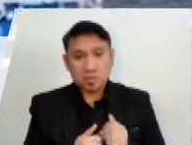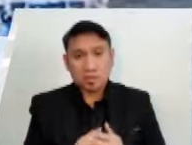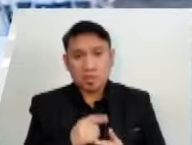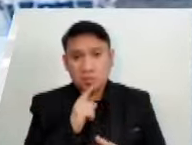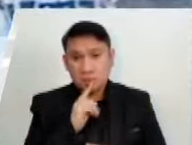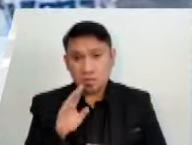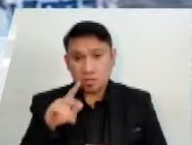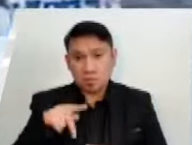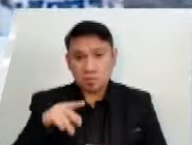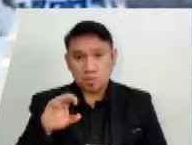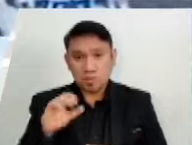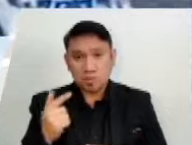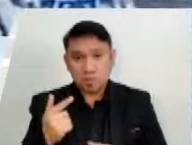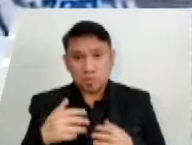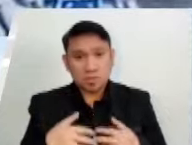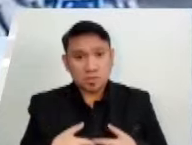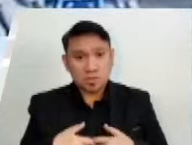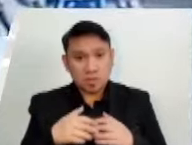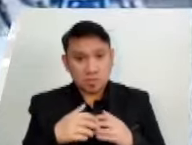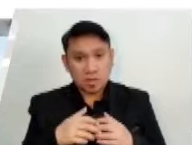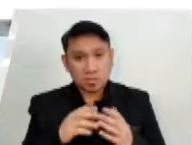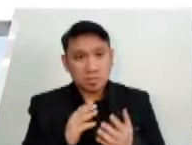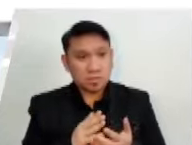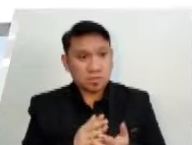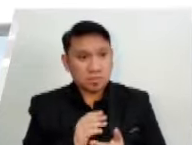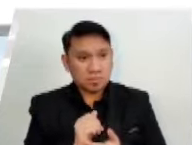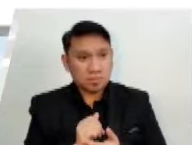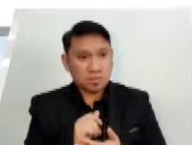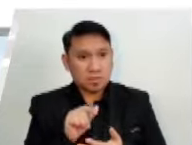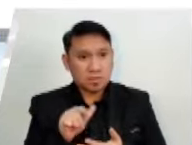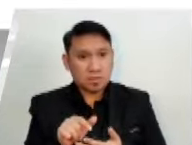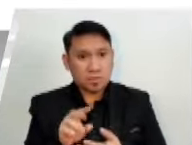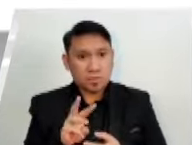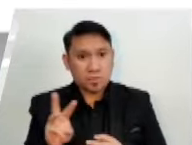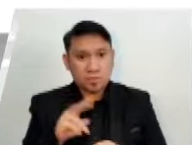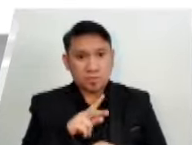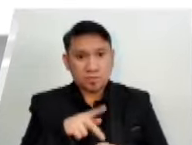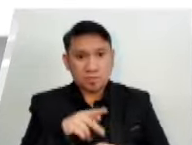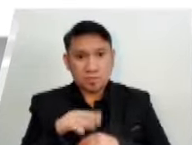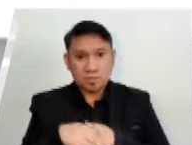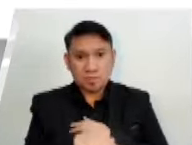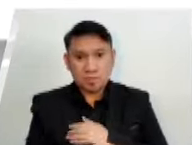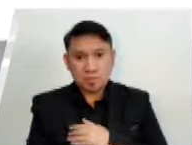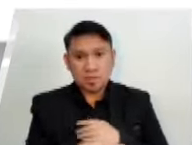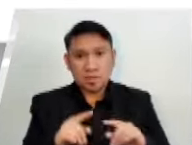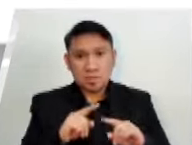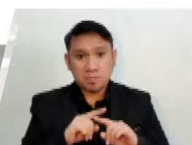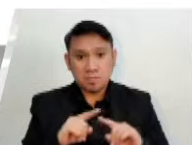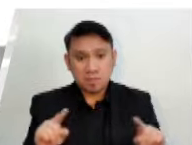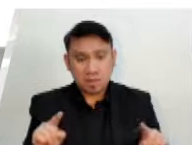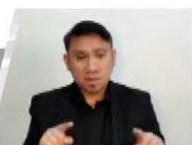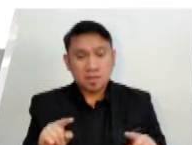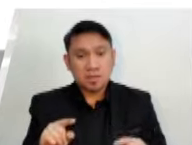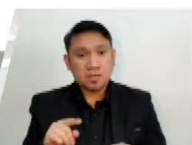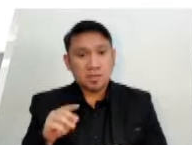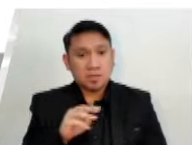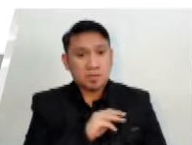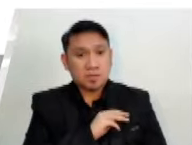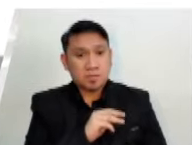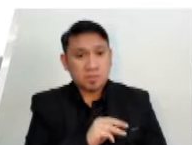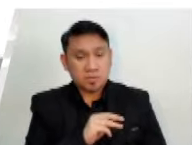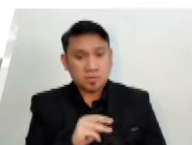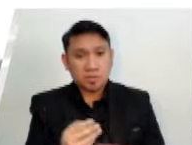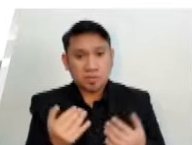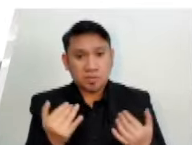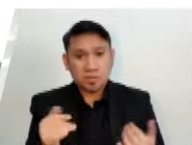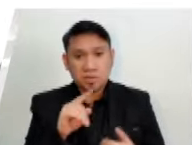itaguyod ang karapatan ng bansa sa West philippin Sea pero ang misyon ng mga barko ng coast guard sa skoda sh kini kwest sa isang